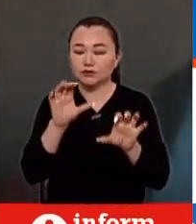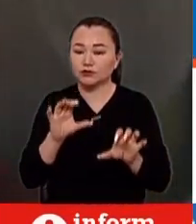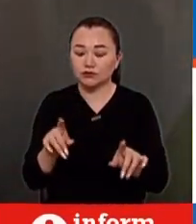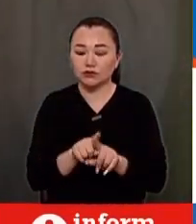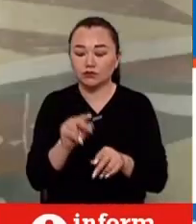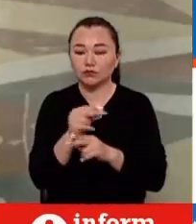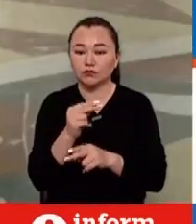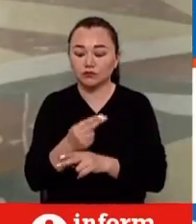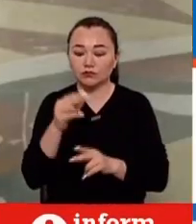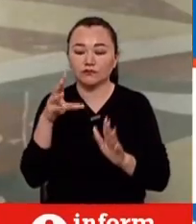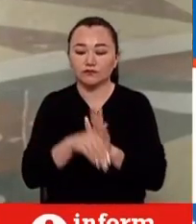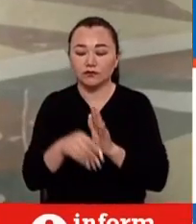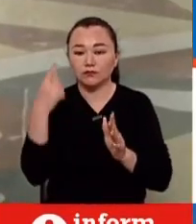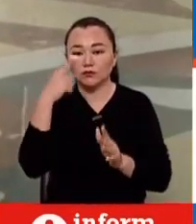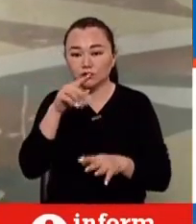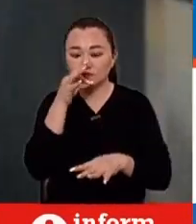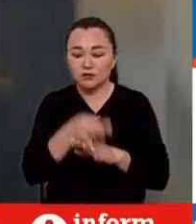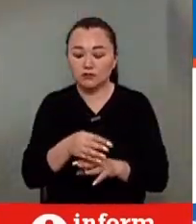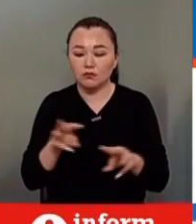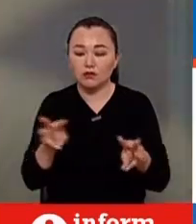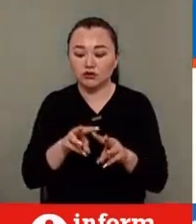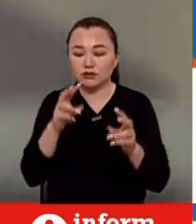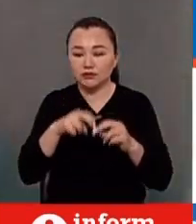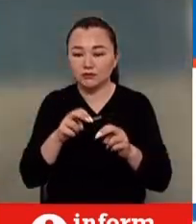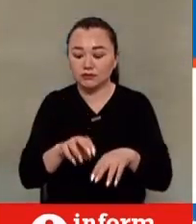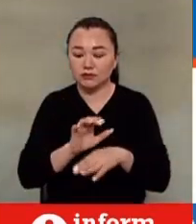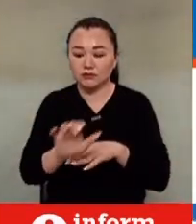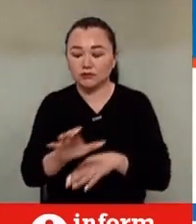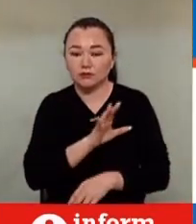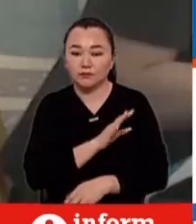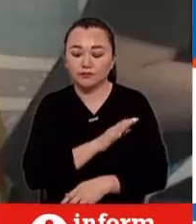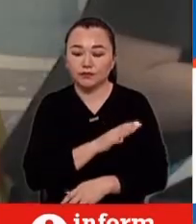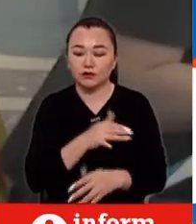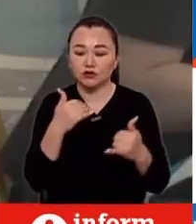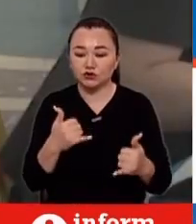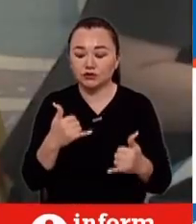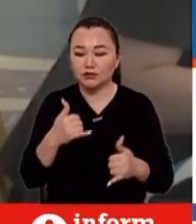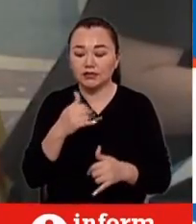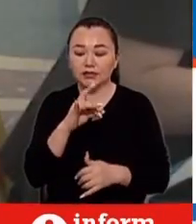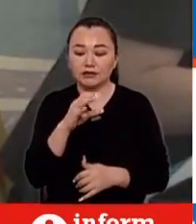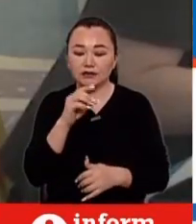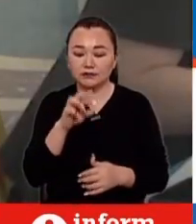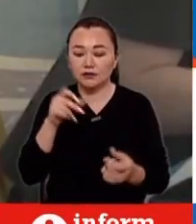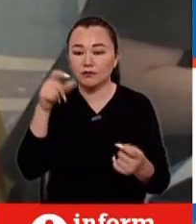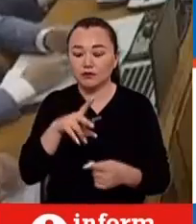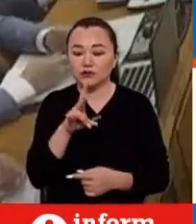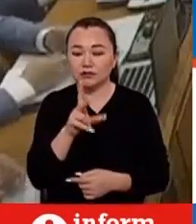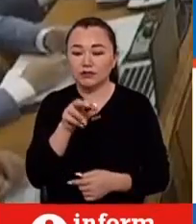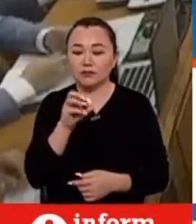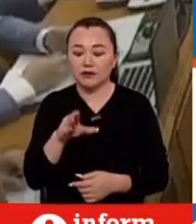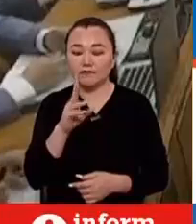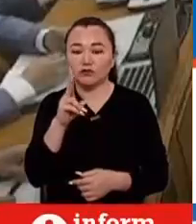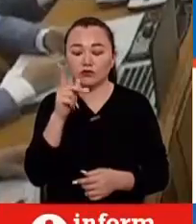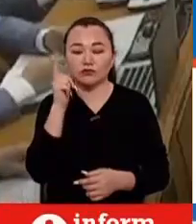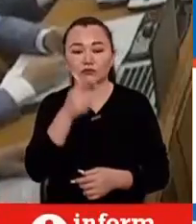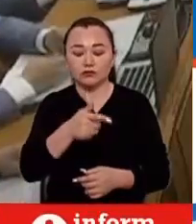осындай өзгеріс енгізу ұсынып, мәжіліс қарауында жіберілген растап отыр. Ал қазіргі редакцияға сай Нұрсұлтан Назарбаевқа тіл